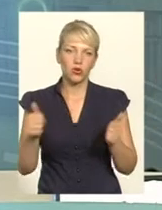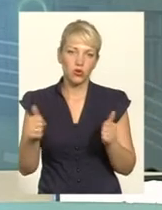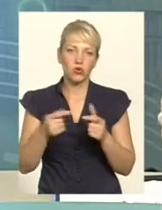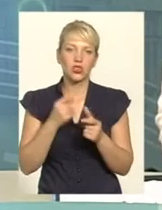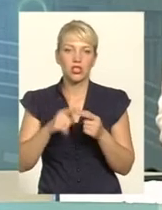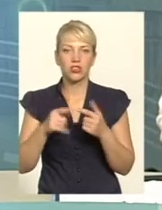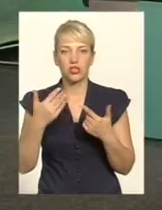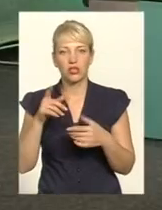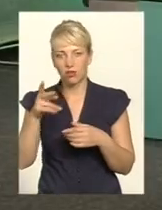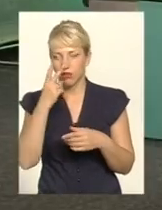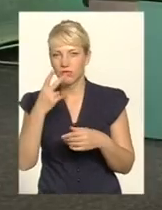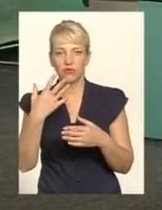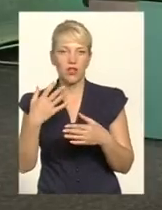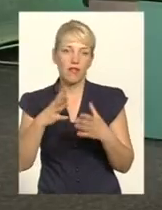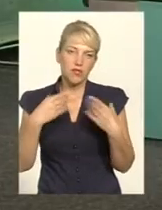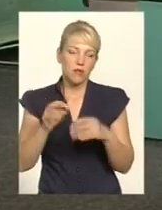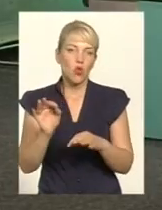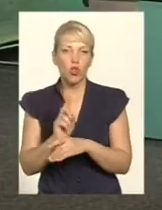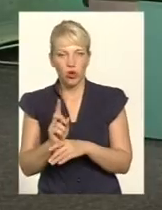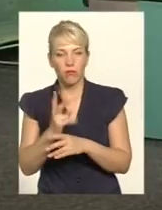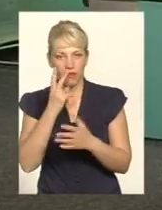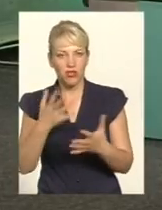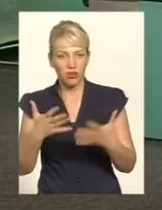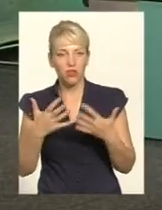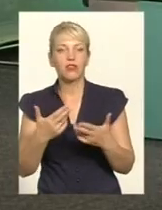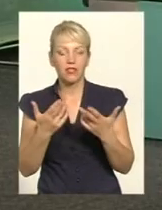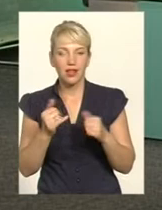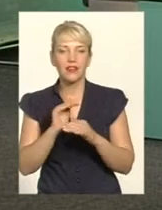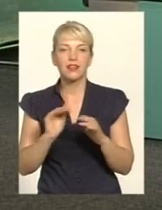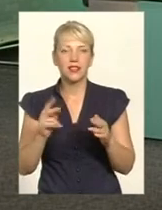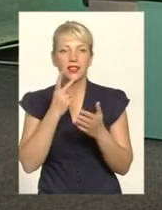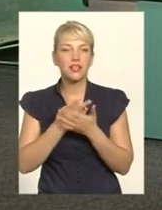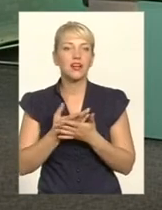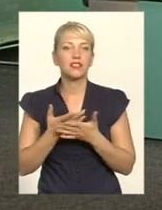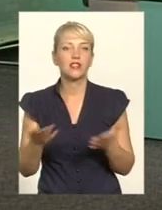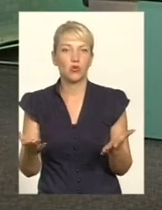там все нормально? Видно, зразу видно. Тому що діти ніби транслюють